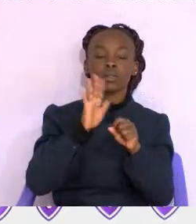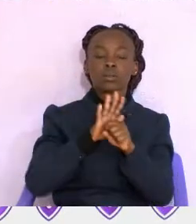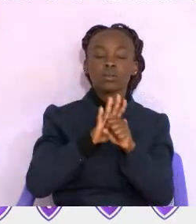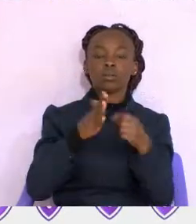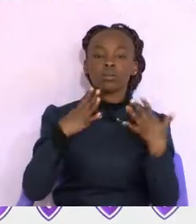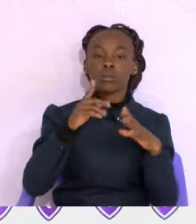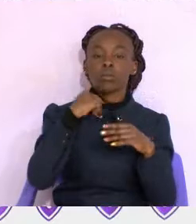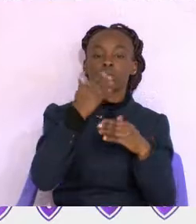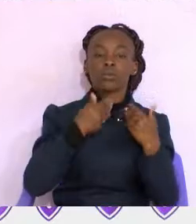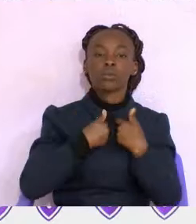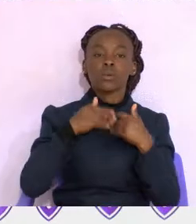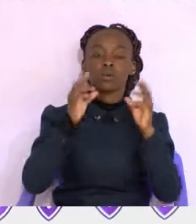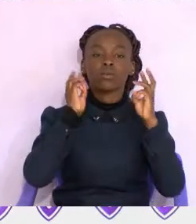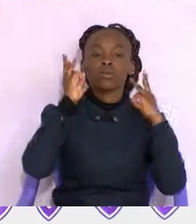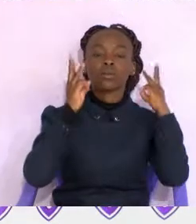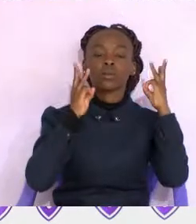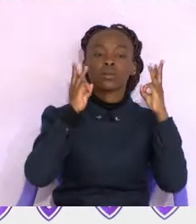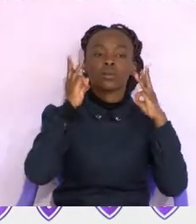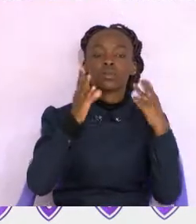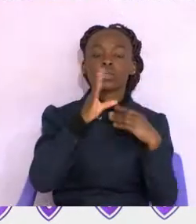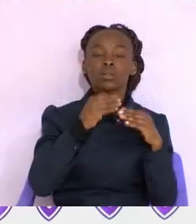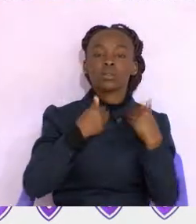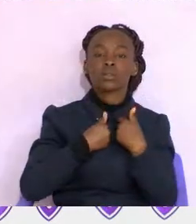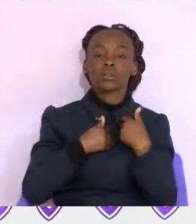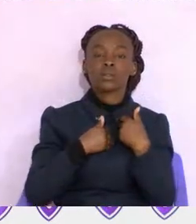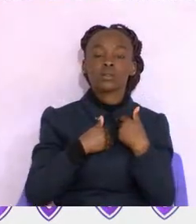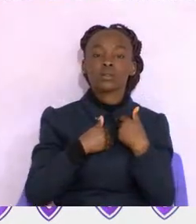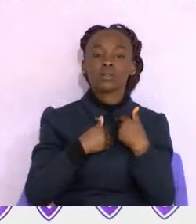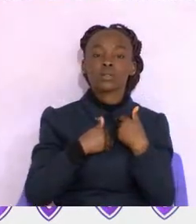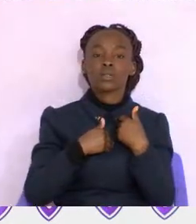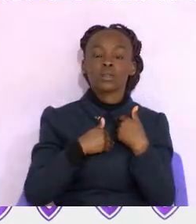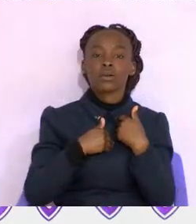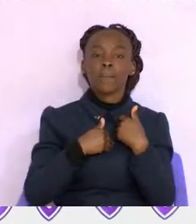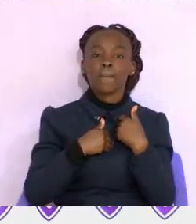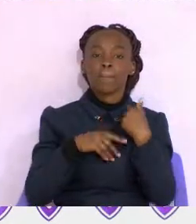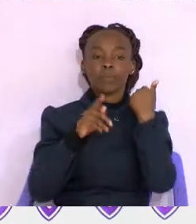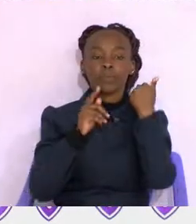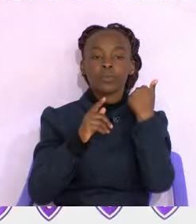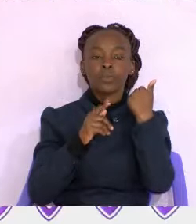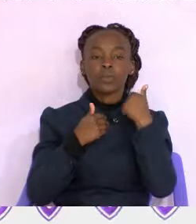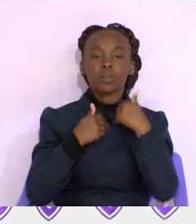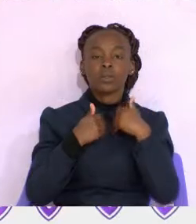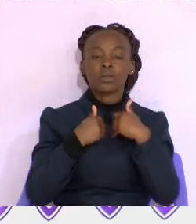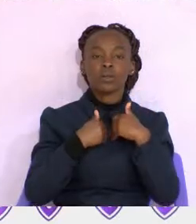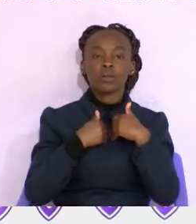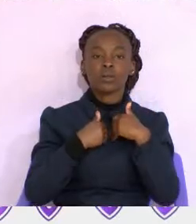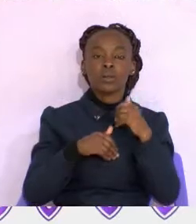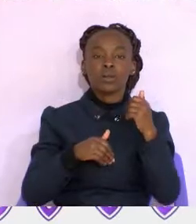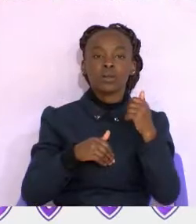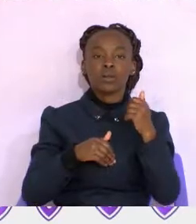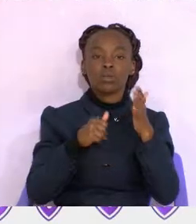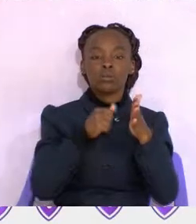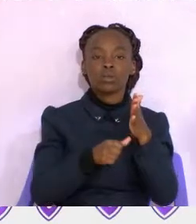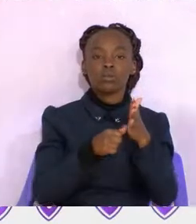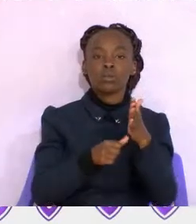hofu. Kulijaa na watu walikuwa wameshikwa na wasiwasi. Walikuwa kabisa hawaamini na hawaangalii mbele yao inakaa namna